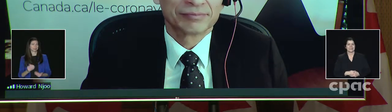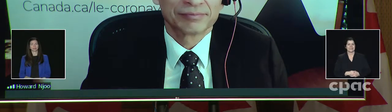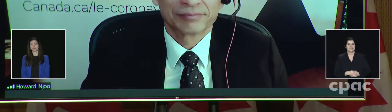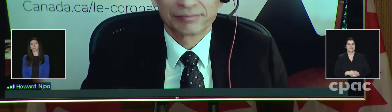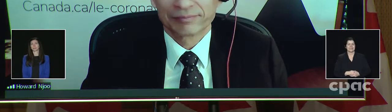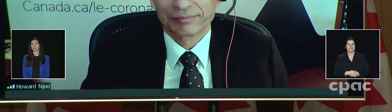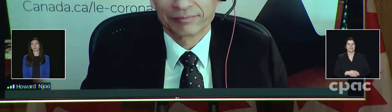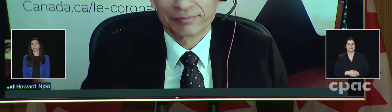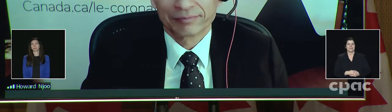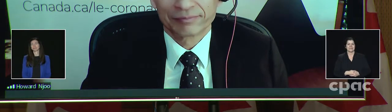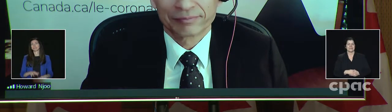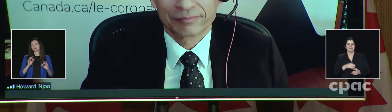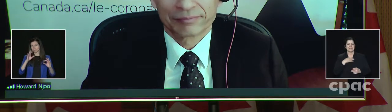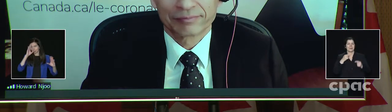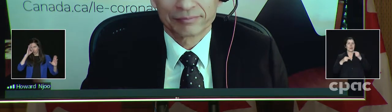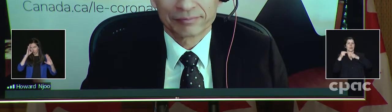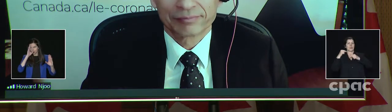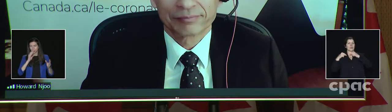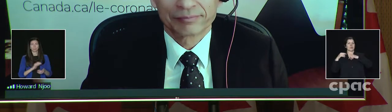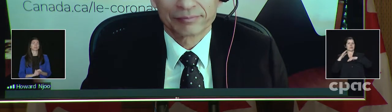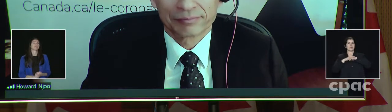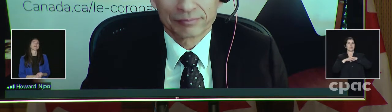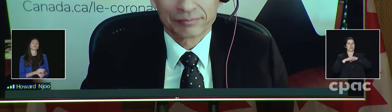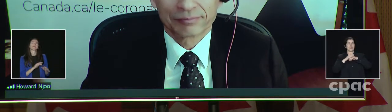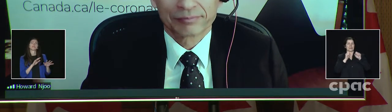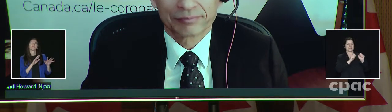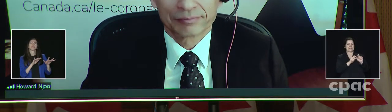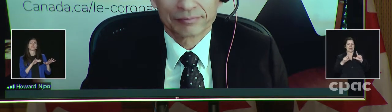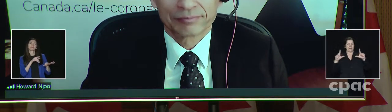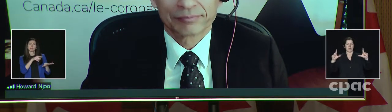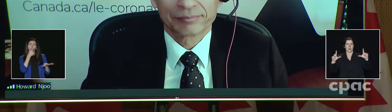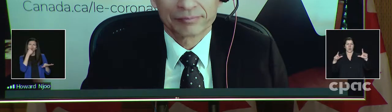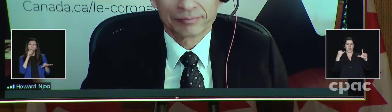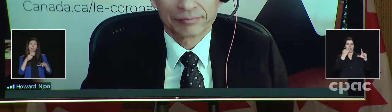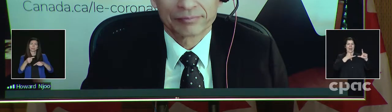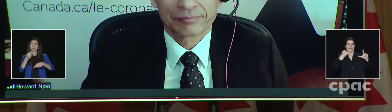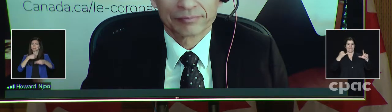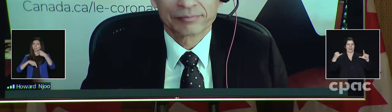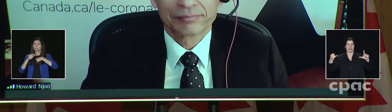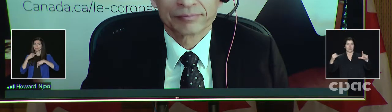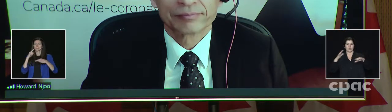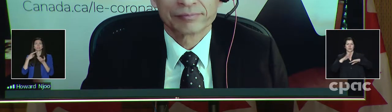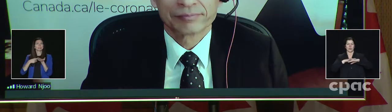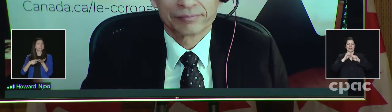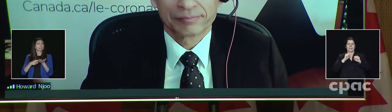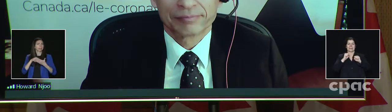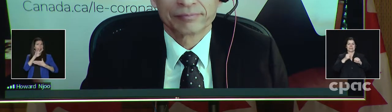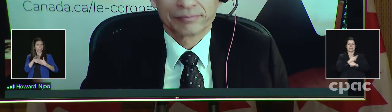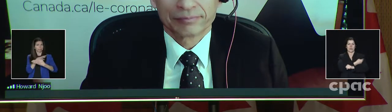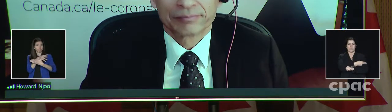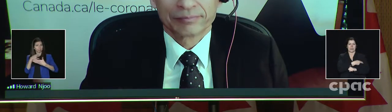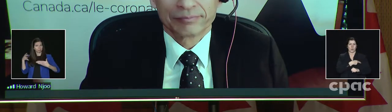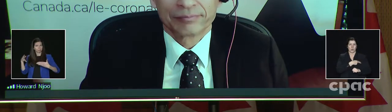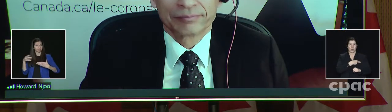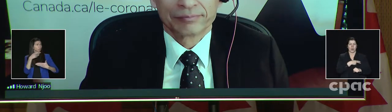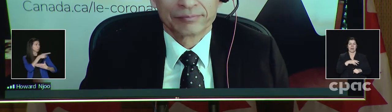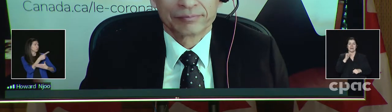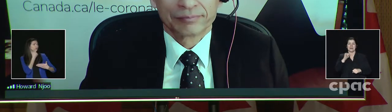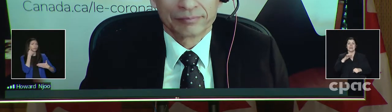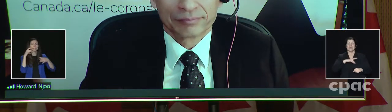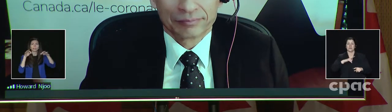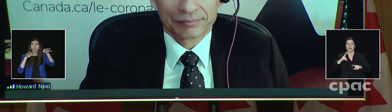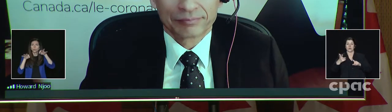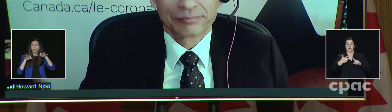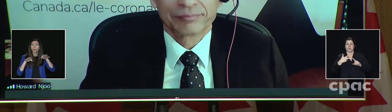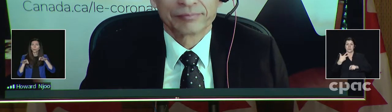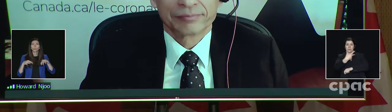revenir sur le graphique concernant la capacité hospitalière. Bon, si on a une troisième dose aux